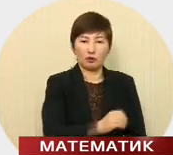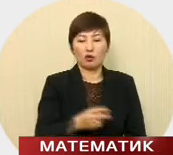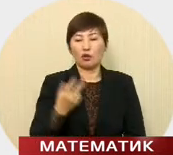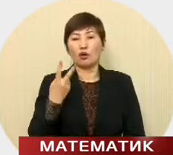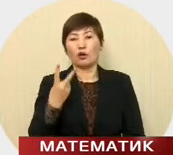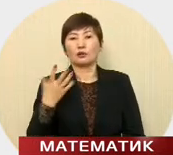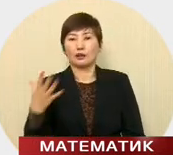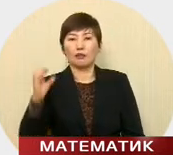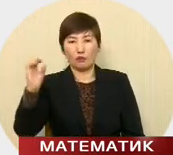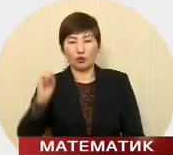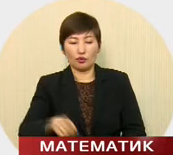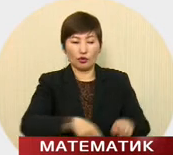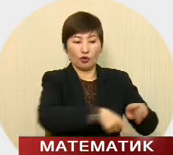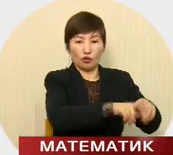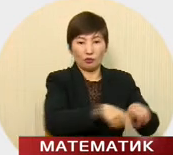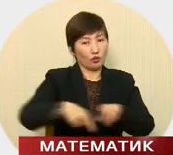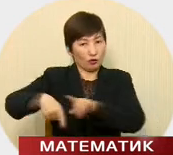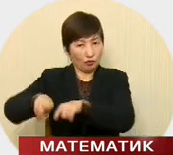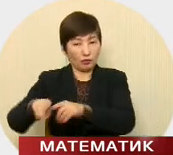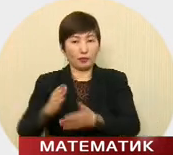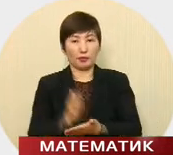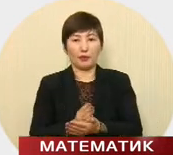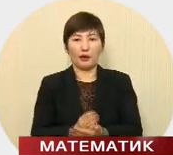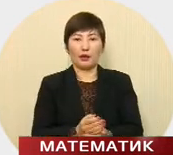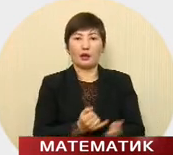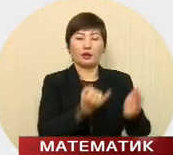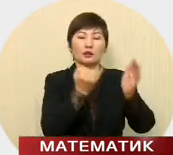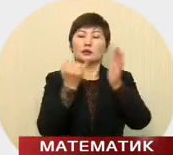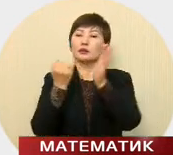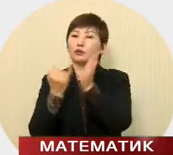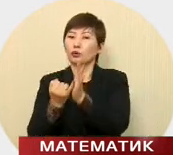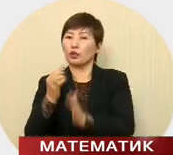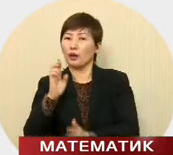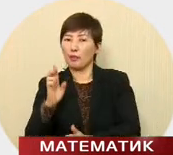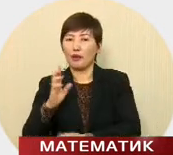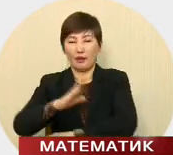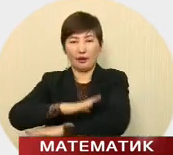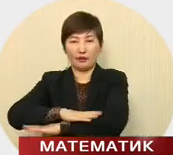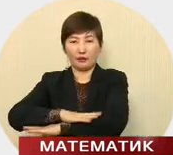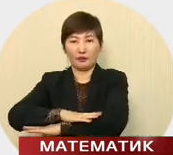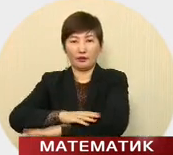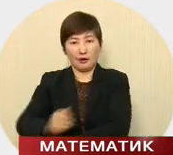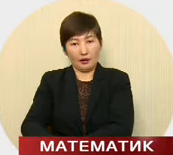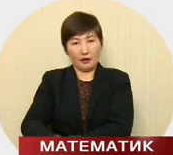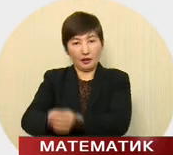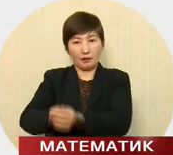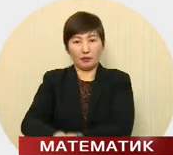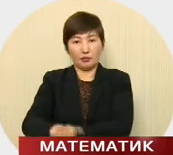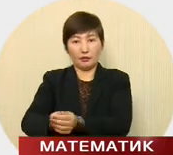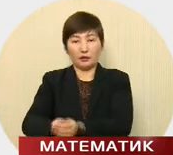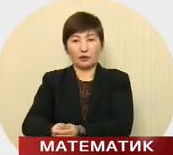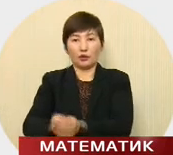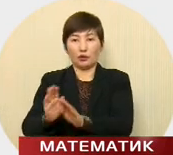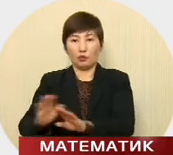өнгийн дугуйланд хичээлдэг нь харагдаж байна. За харин 6B ангийн хувьд гар бөмбөөр хичээлдэг